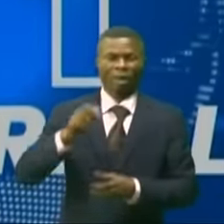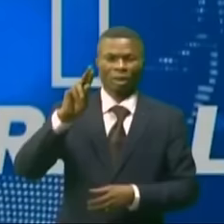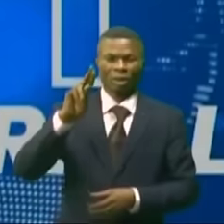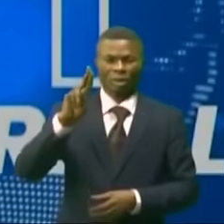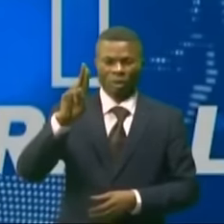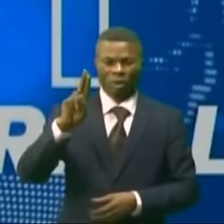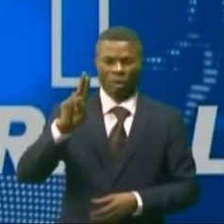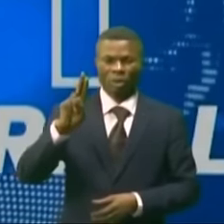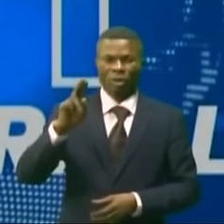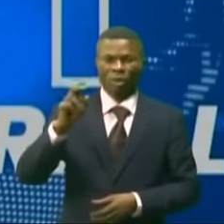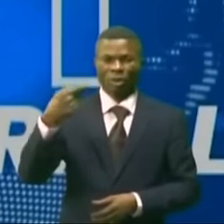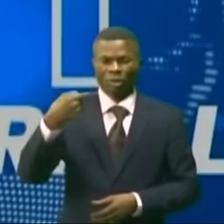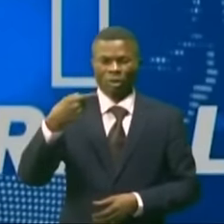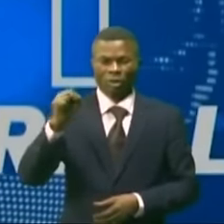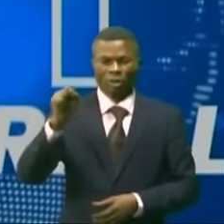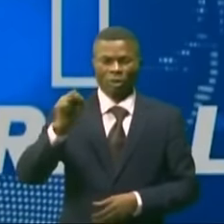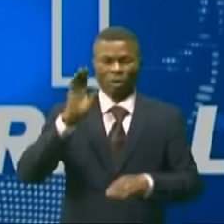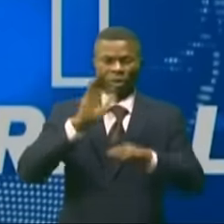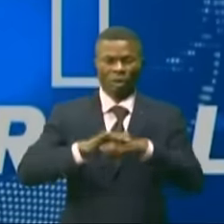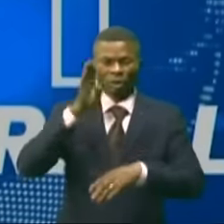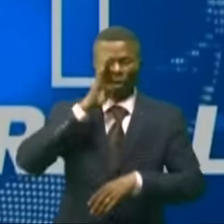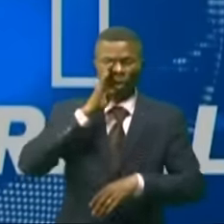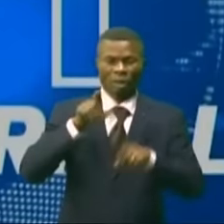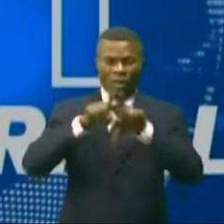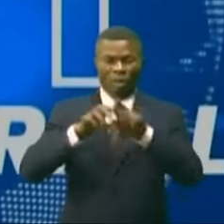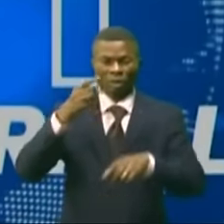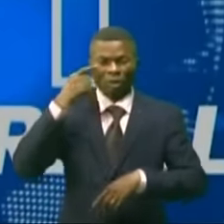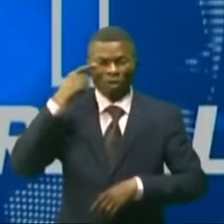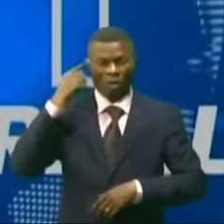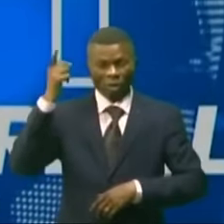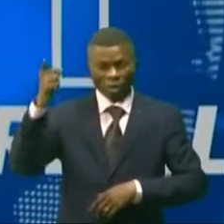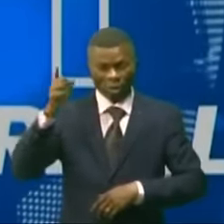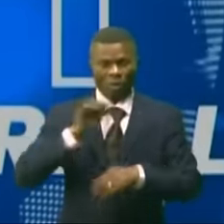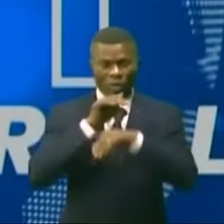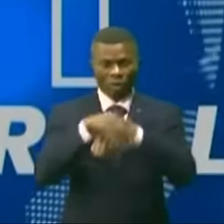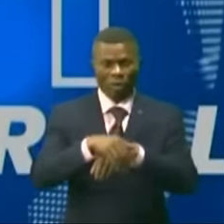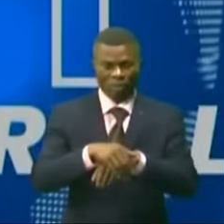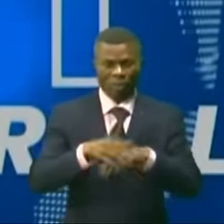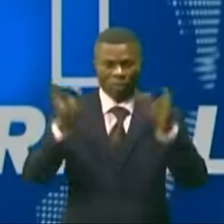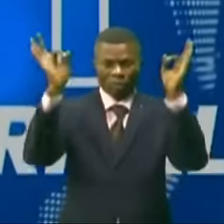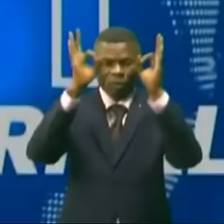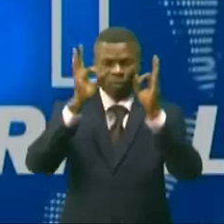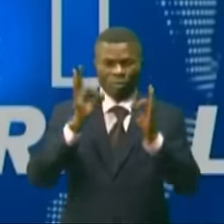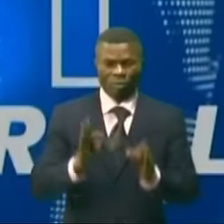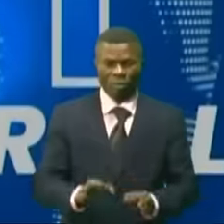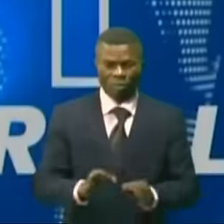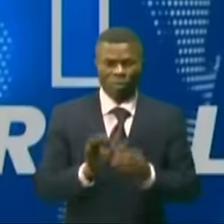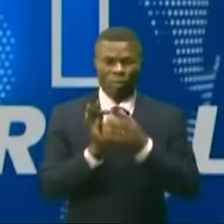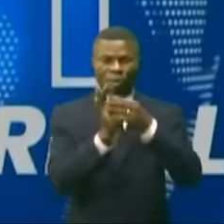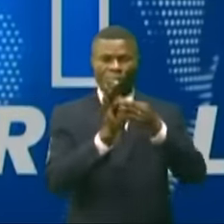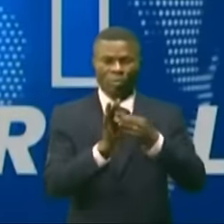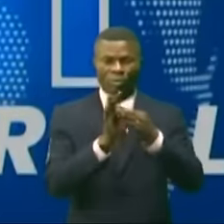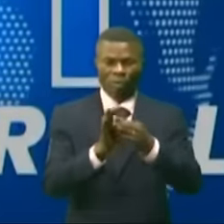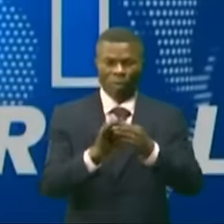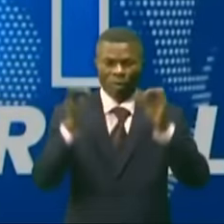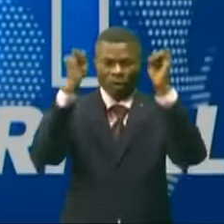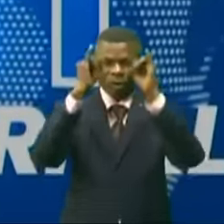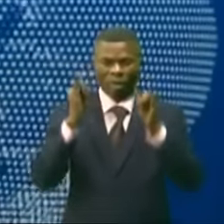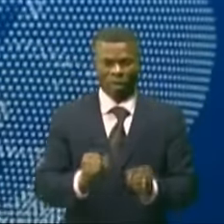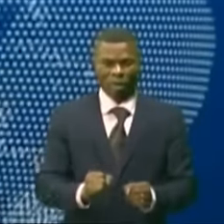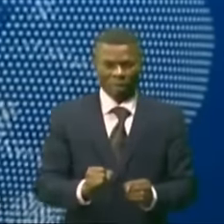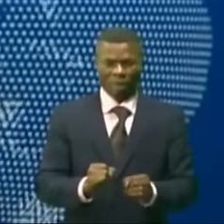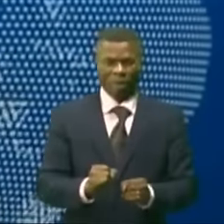trouve actuellement à Beijing en Chine où il a participé au Forum sur la coopération numérique